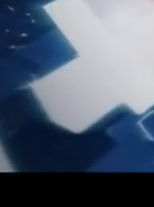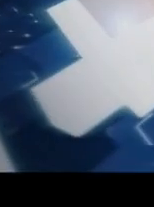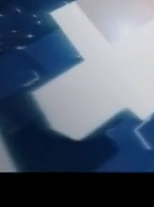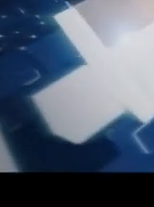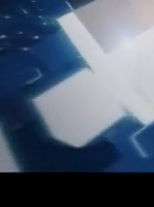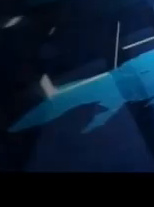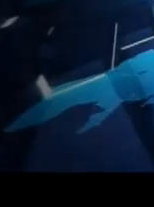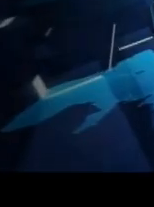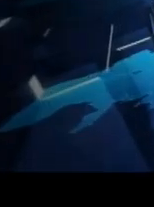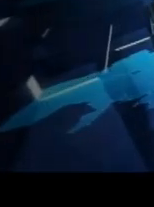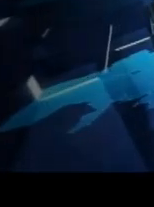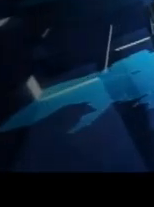Дякую.